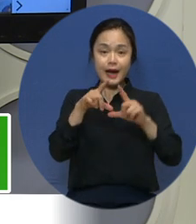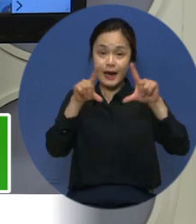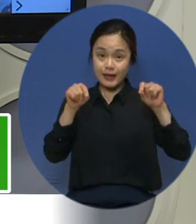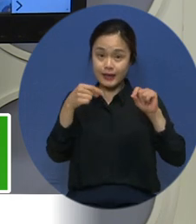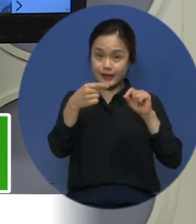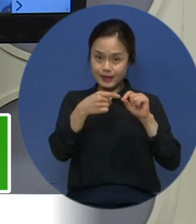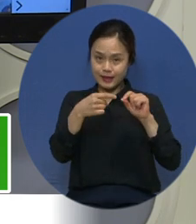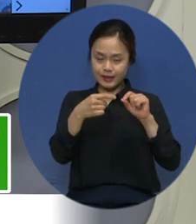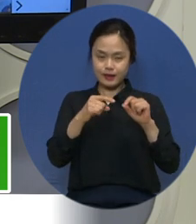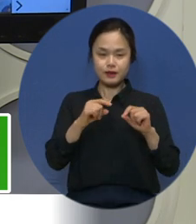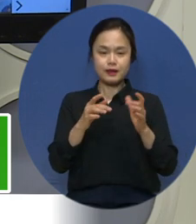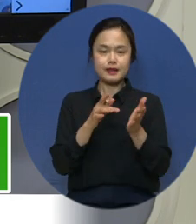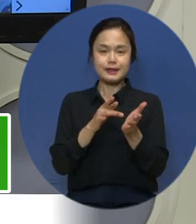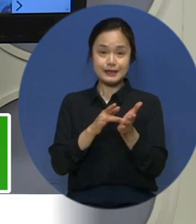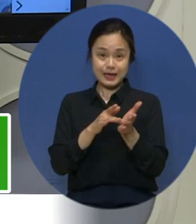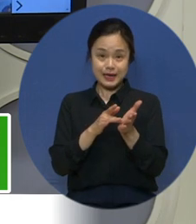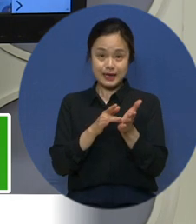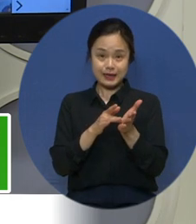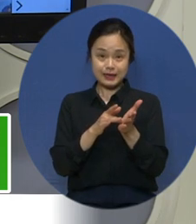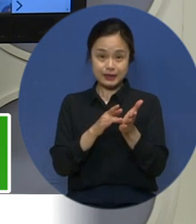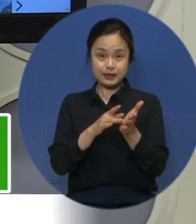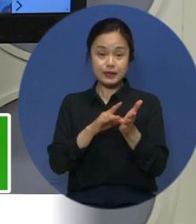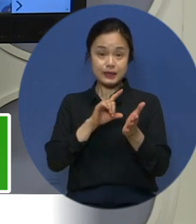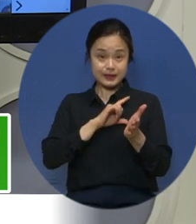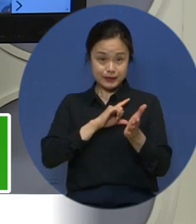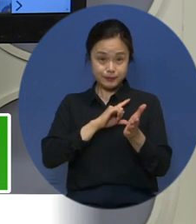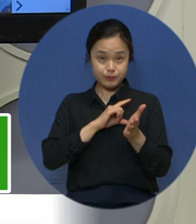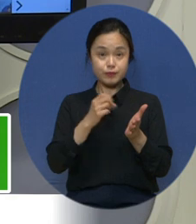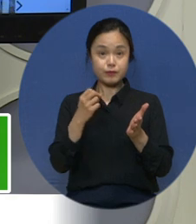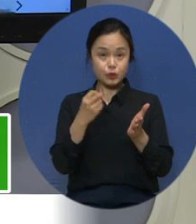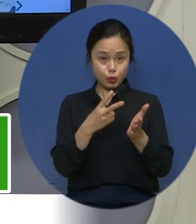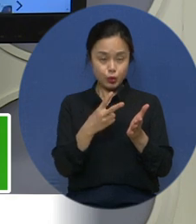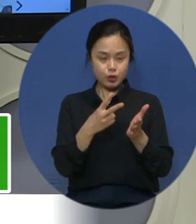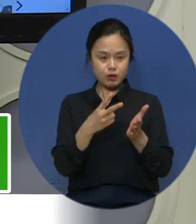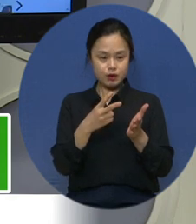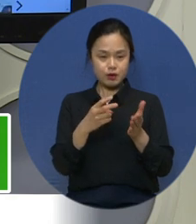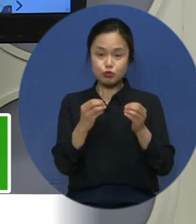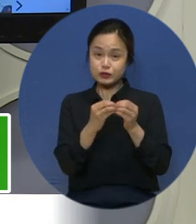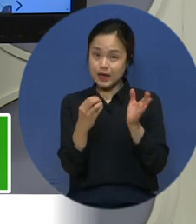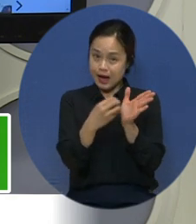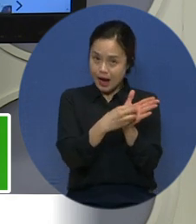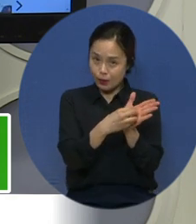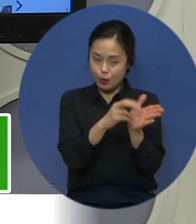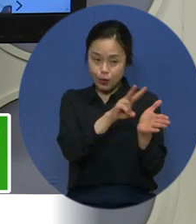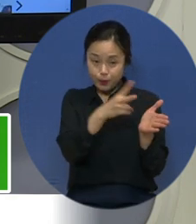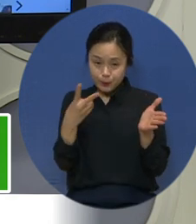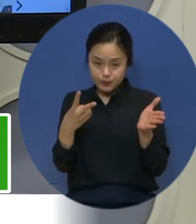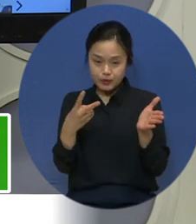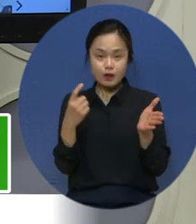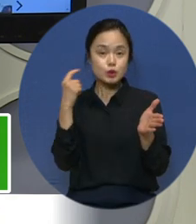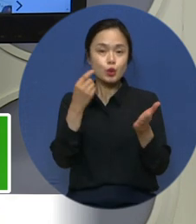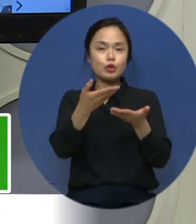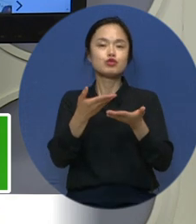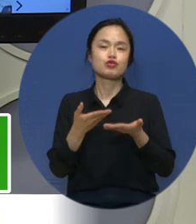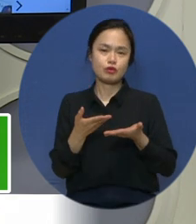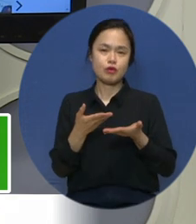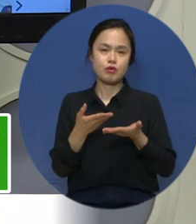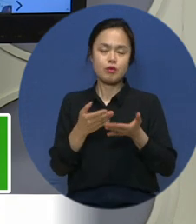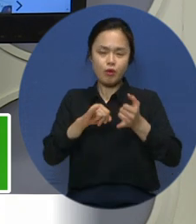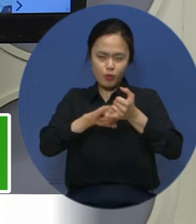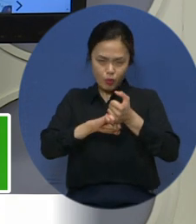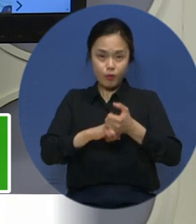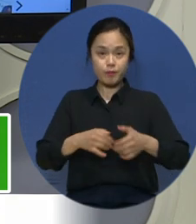안전상비의약품 의 경우 점자 또는 점자 음성 변환 용 코드를 표시하도록 의무화해 시각장애인